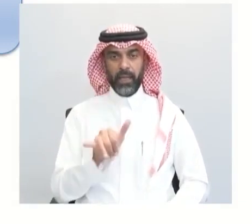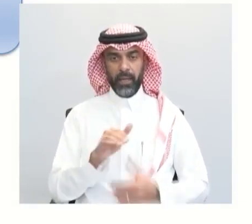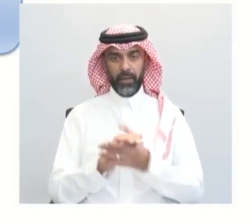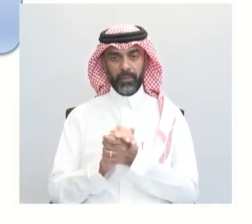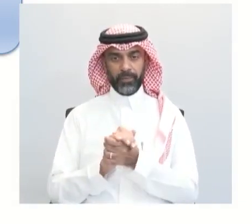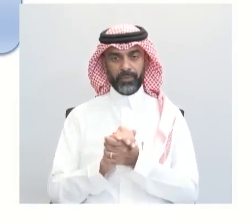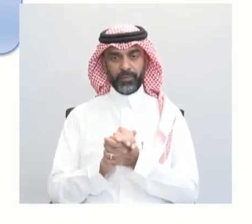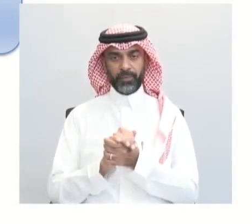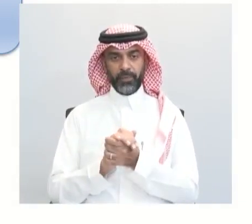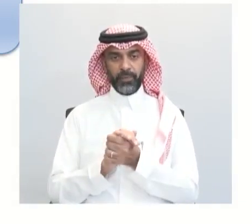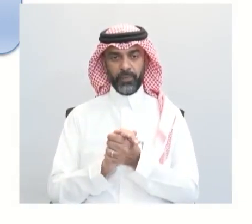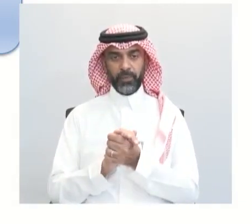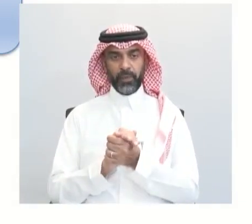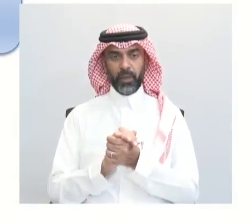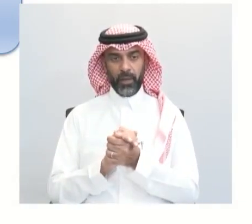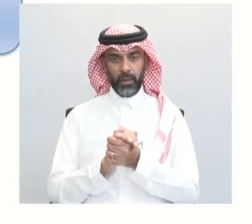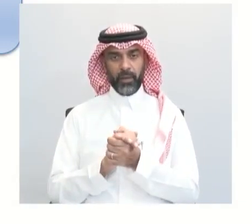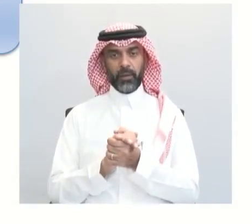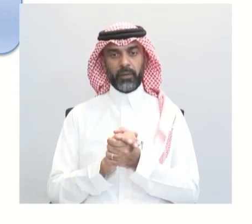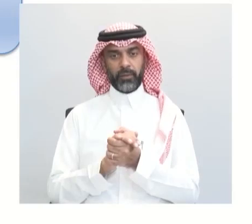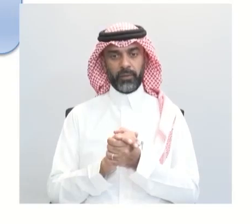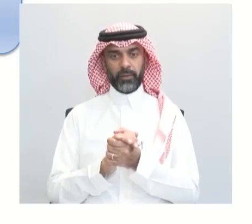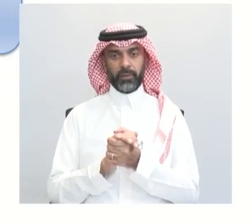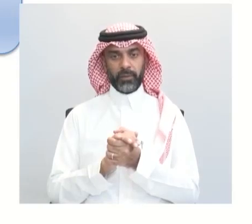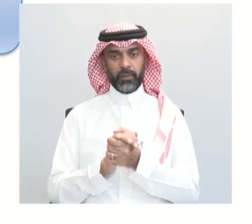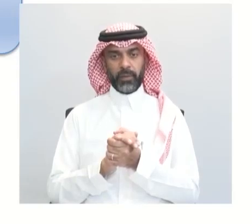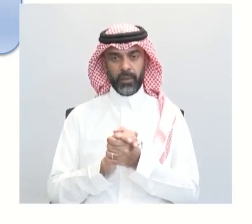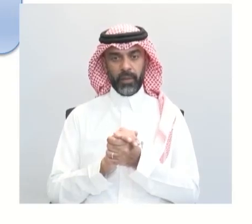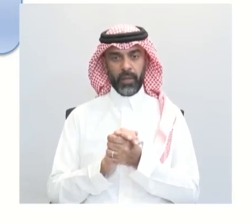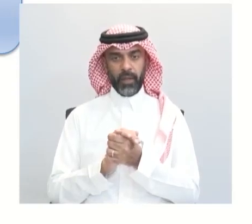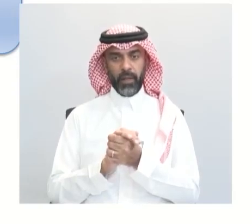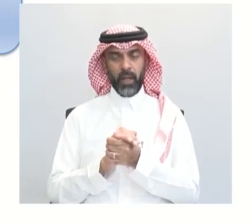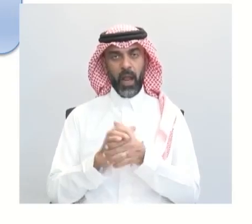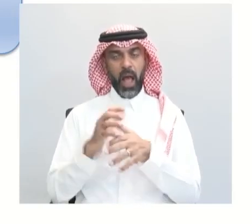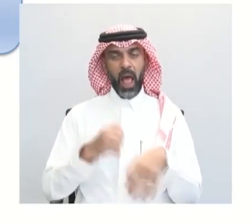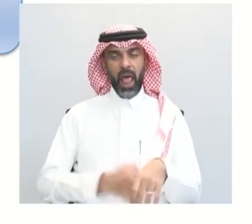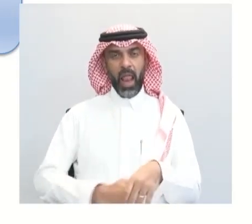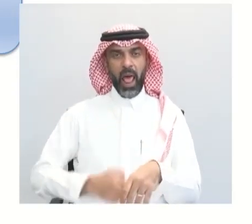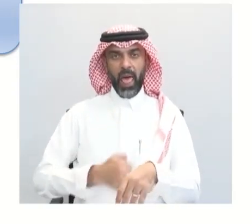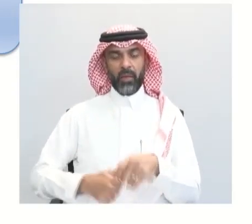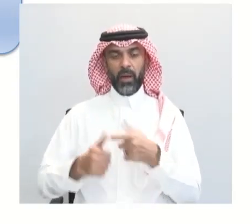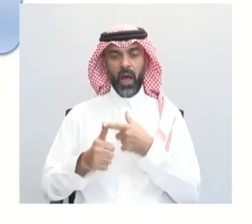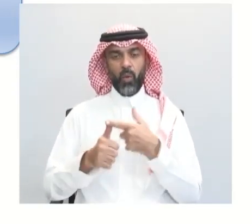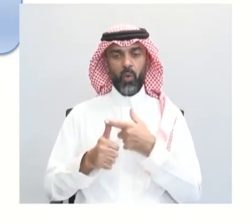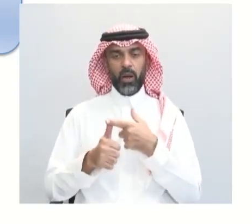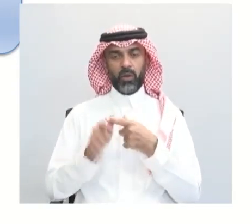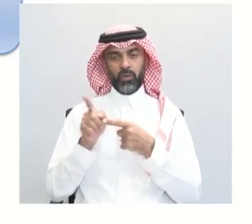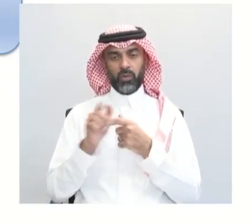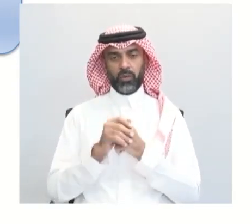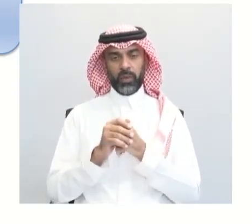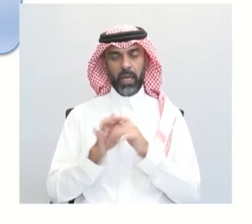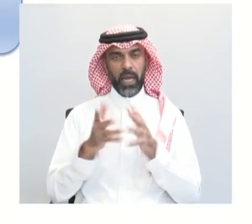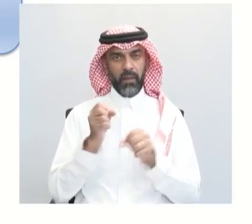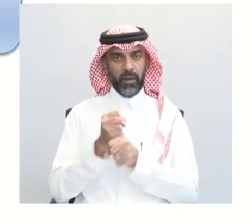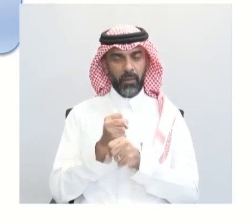الانزيمات اذا هنالك هضم ميكانيكي كذلك هنالك هضم كيميائي الهضم الاول في هذه المعده من خلال الهضم الميكانيكي كيف